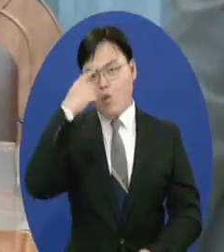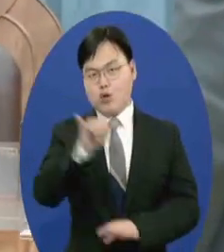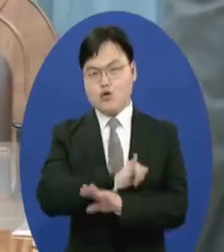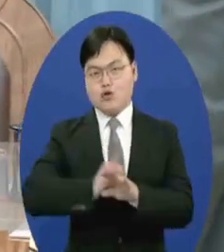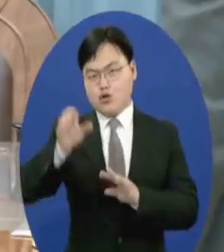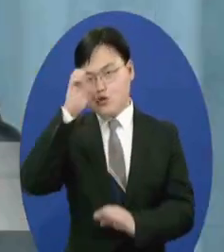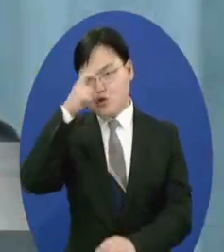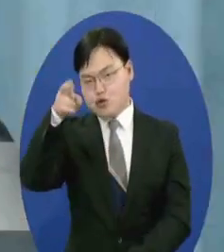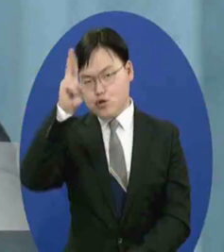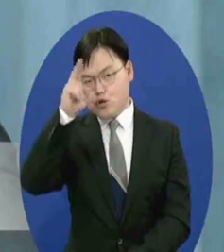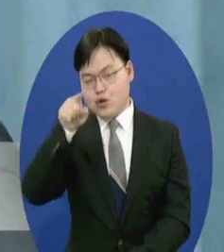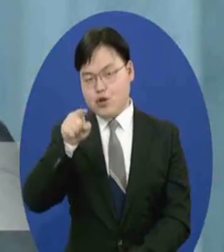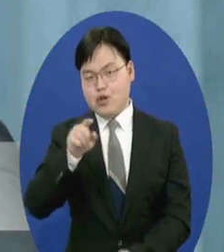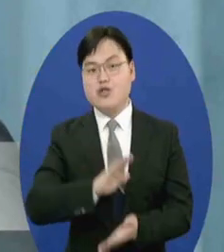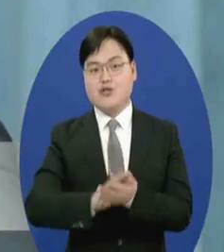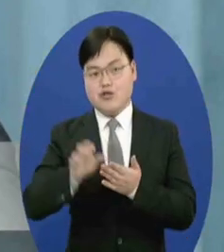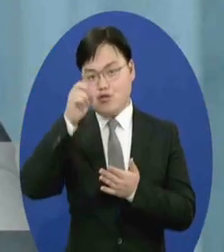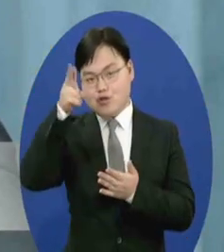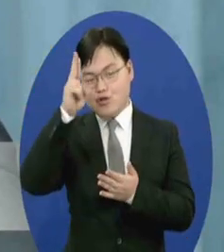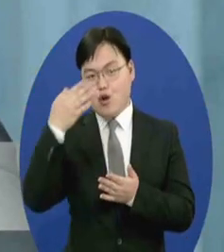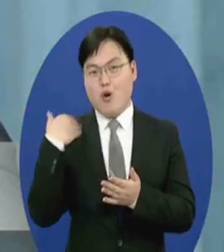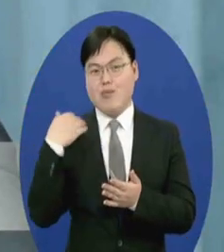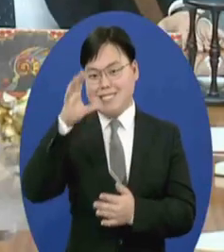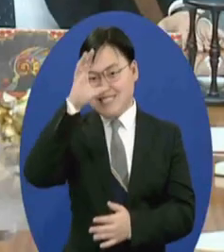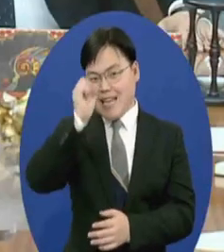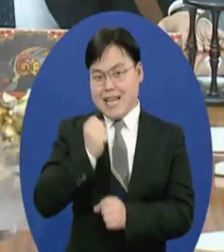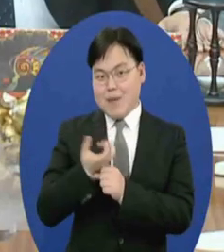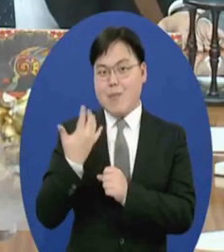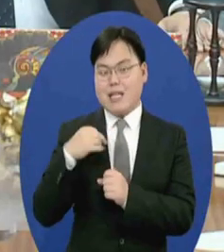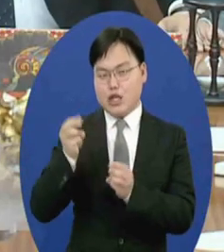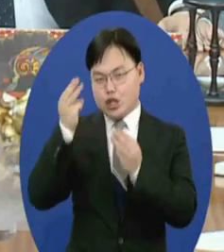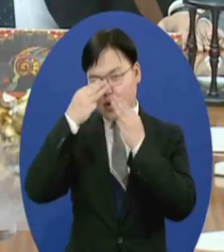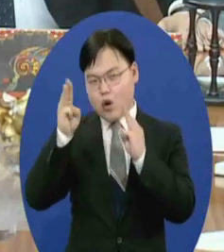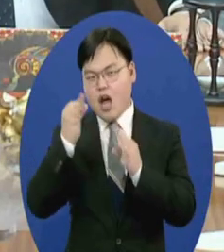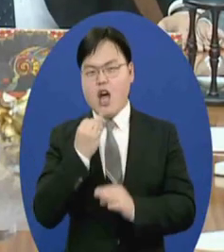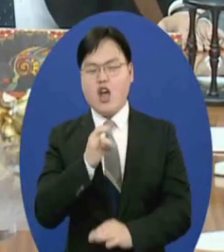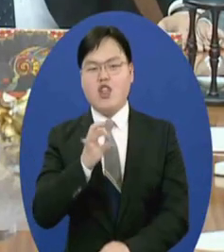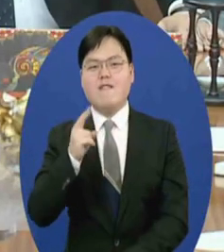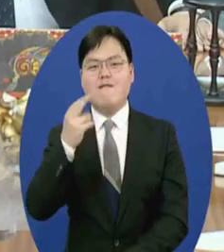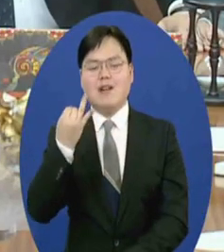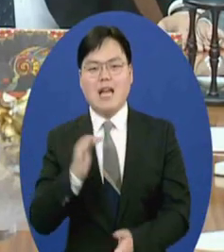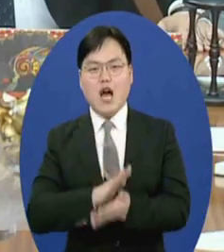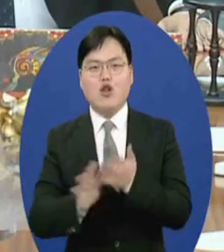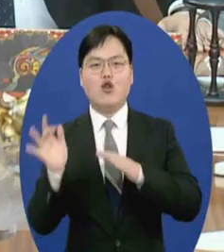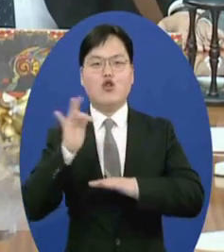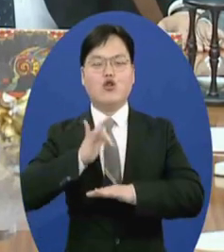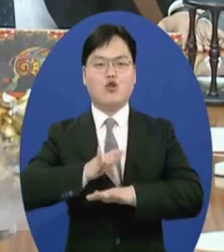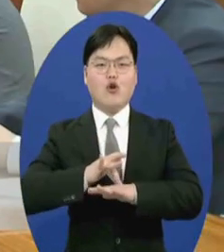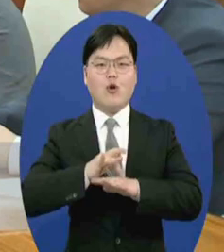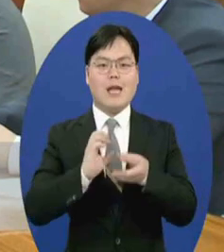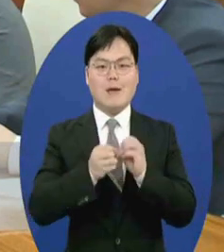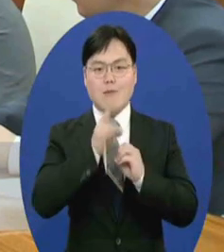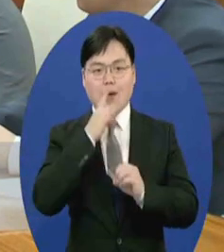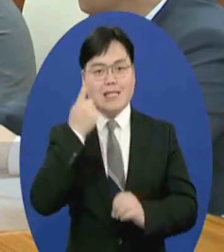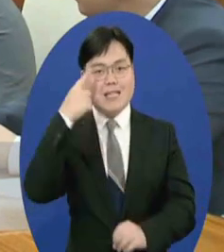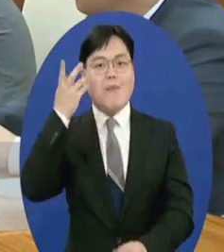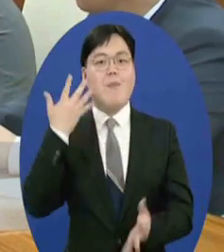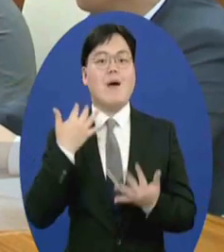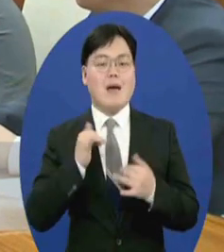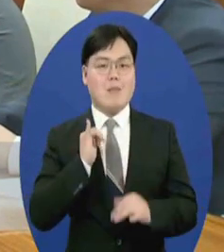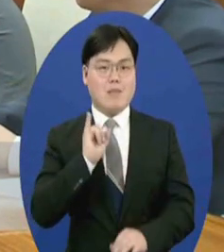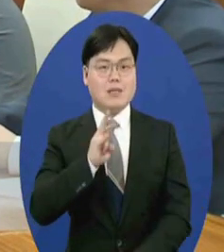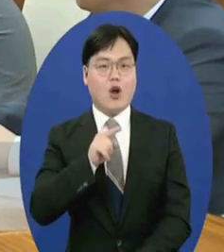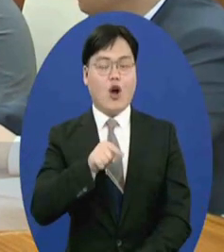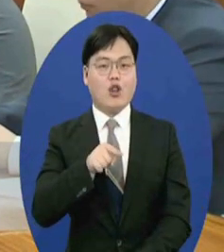Монгол Улсын ерөнхийлөгч хөрөлсөх ерөнхий сайдаар ажиллаж байхдаа шинжлэх ухаан инновацийн анхны төв зохицолбор барих ажлыг санаачлан эхлүүлсэн. Одоо